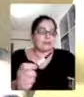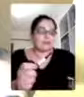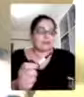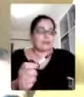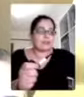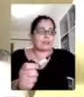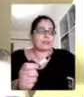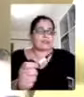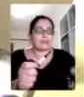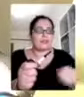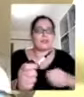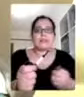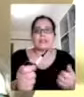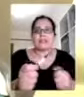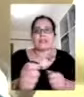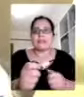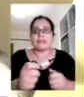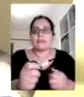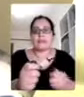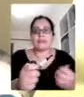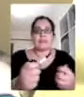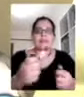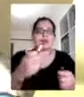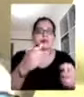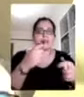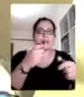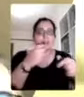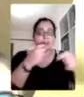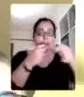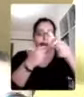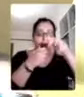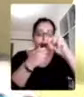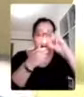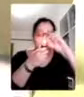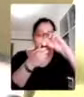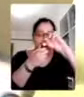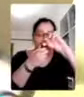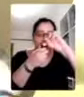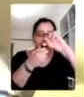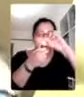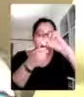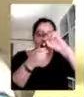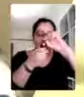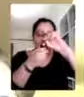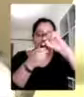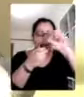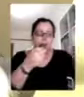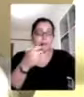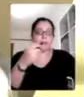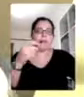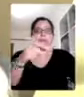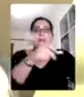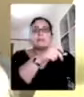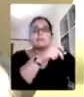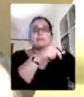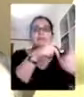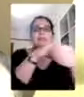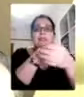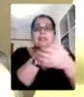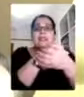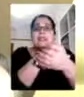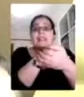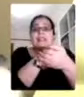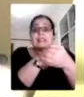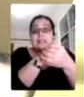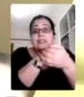FaceTime'dan olabilir mi acaba diye düşündüm. O da biraz zor ama bakmak lazım. Vallahi o işlerden ben hiç anlamıyorum. Bilen arkadaş varsa bize yardımcı olsun